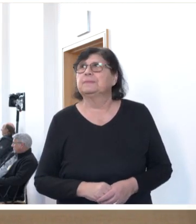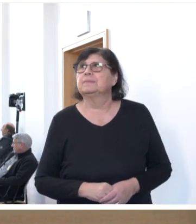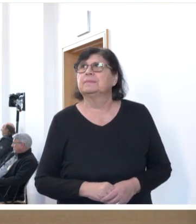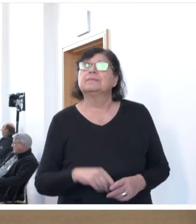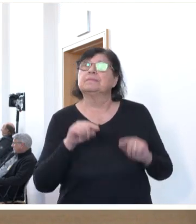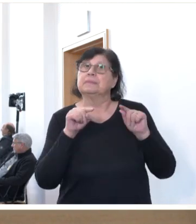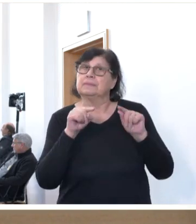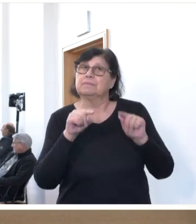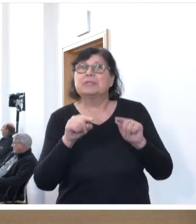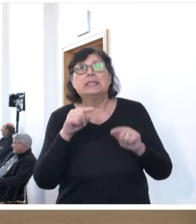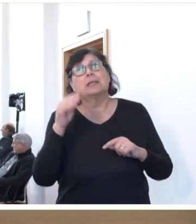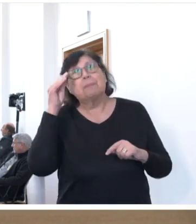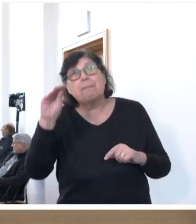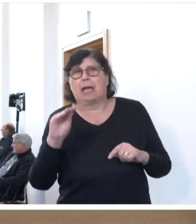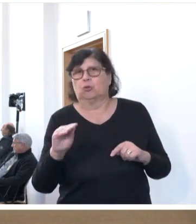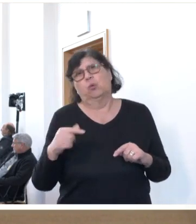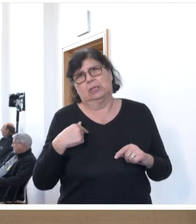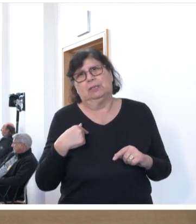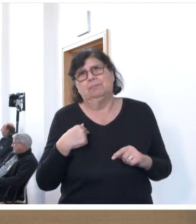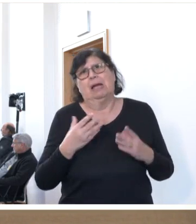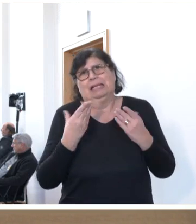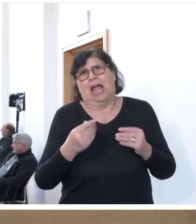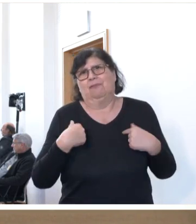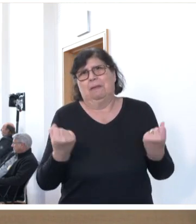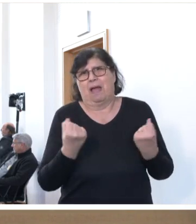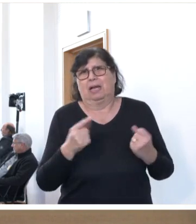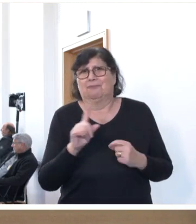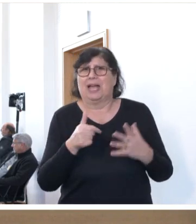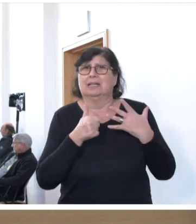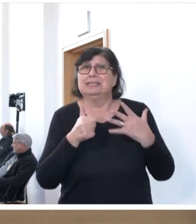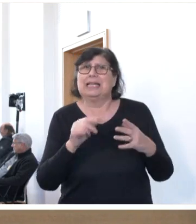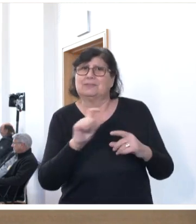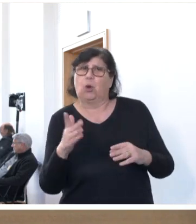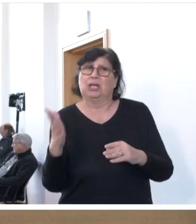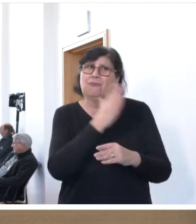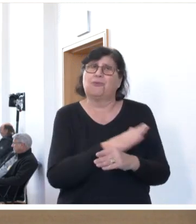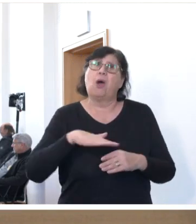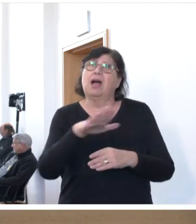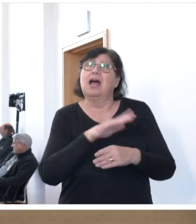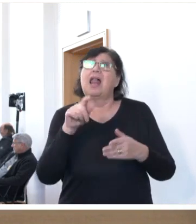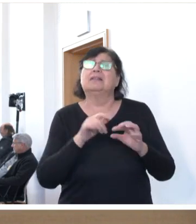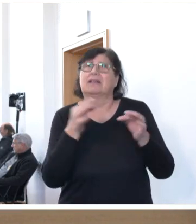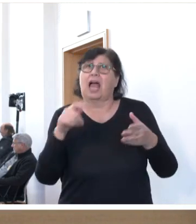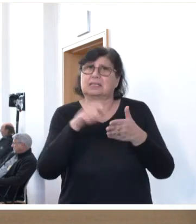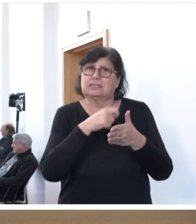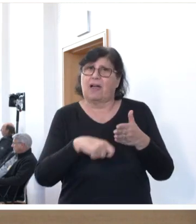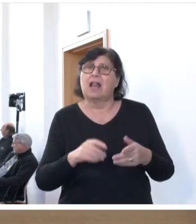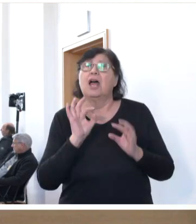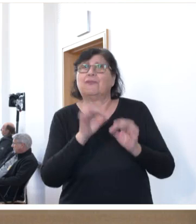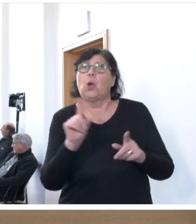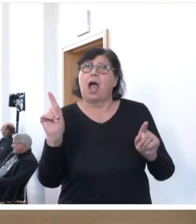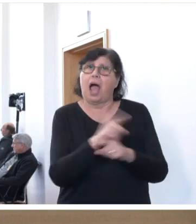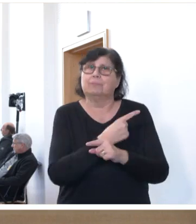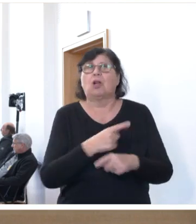Und diese Bemerkung sei mir erlaubt. Wer 6 Wochen vor der Landtagswahl für die Abschaffung von Kita-Gebühren ist, wer